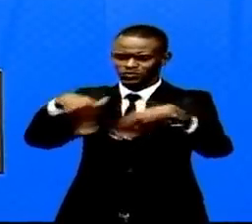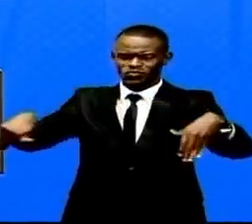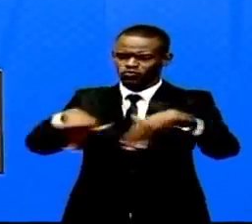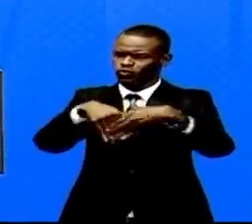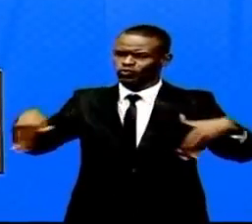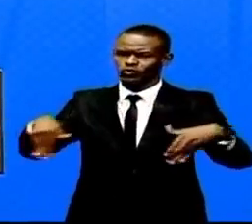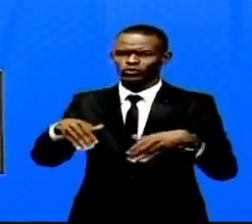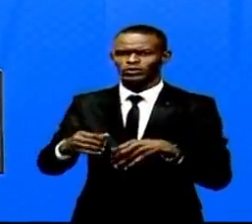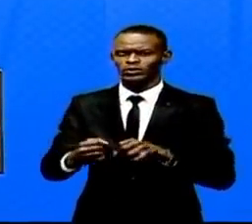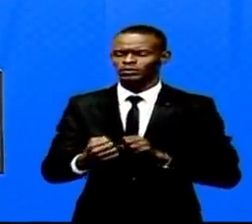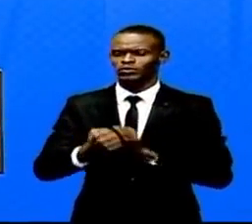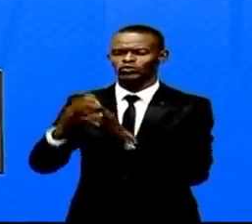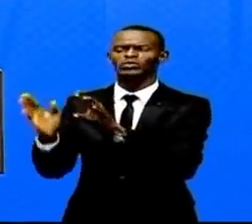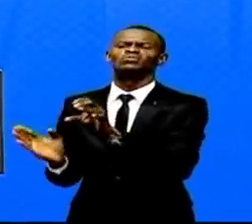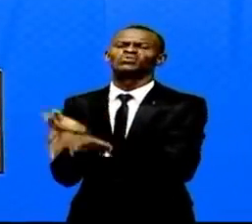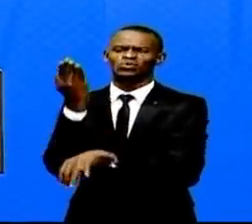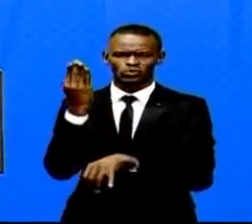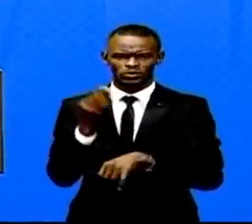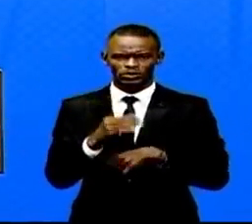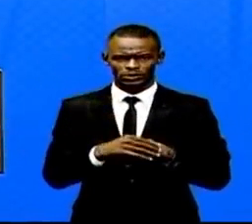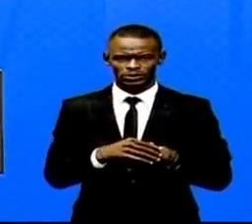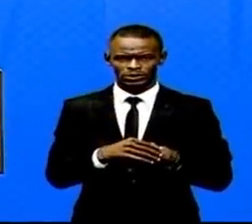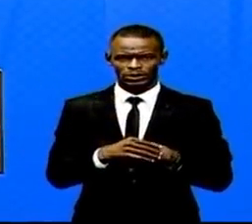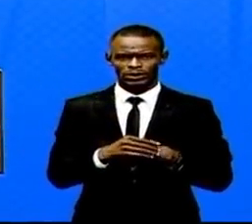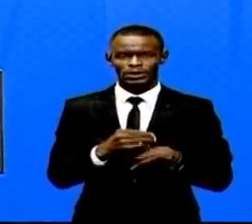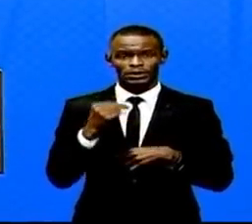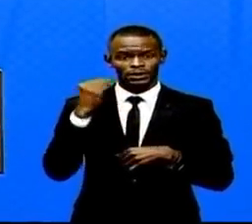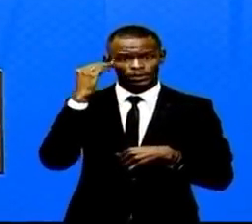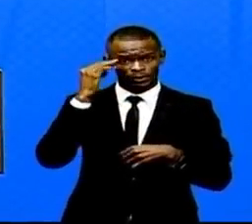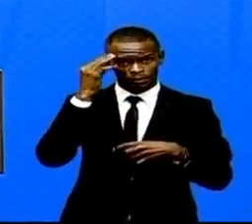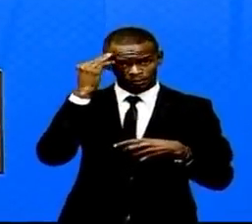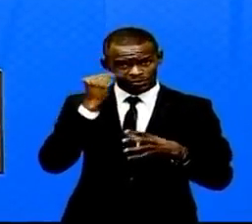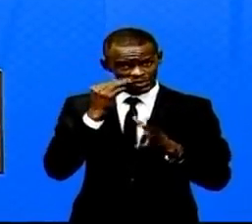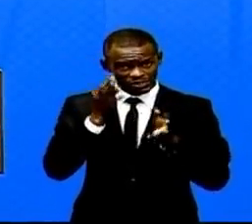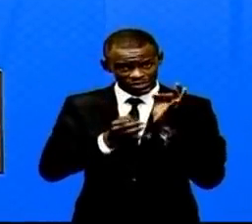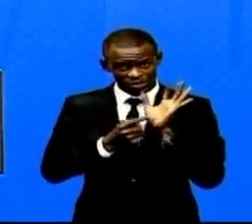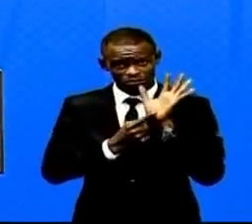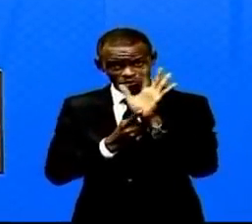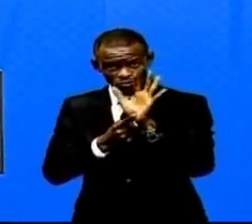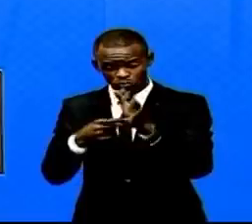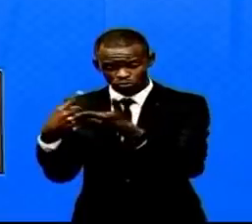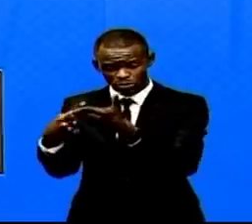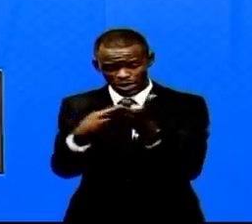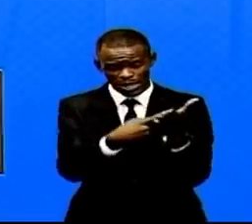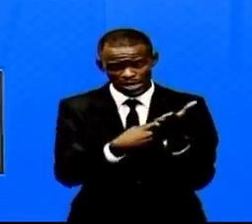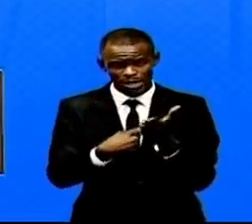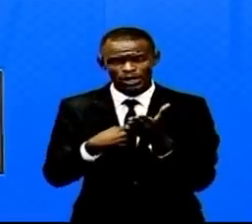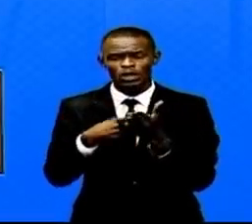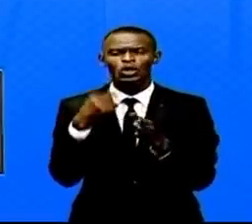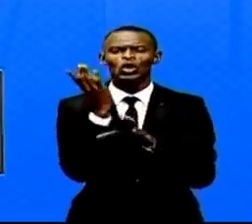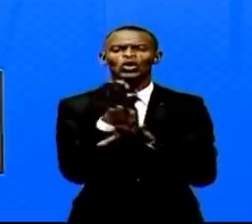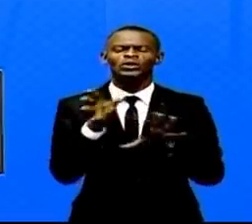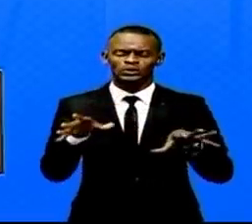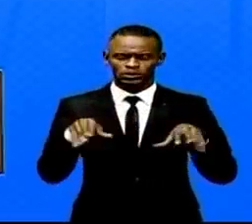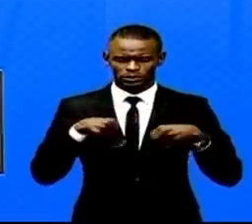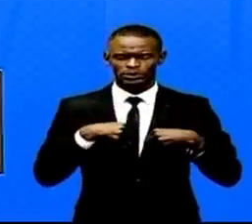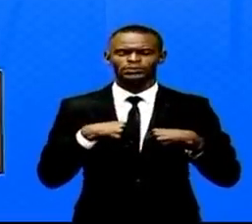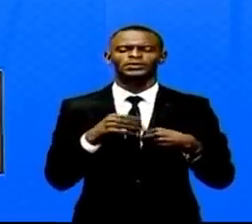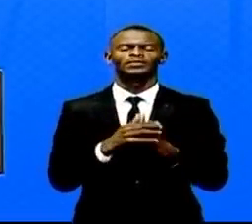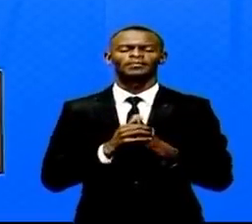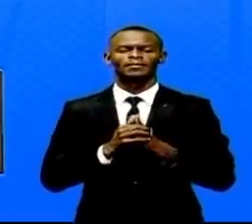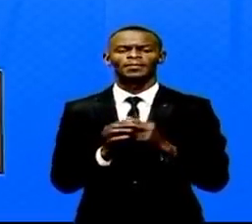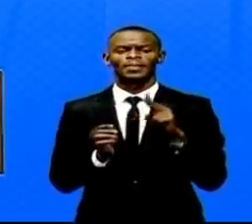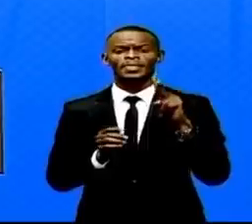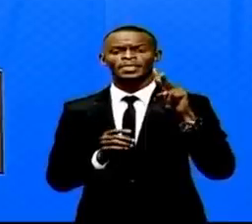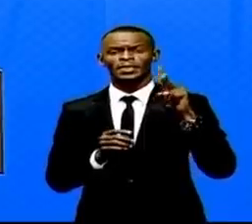Congo. Après débat et délibération, le Conseil a adopté ces projets de loi. 2. Projet